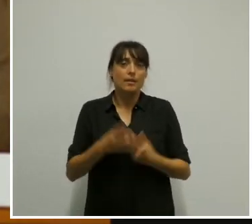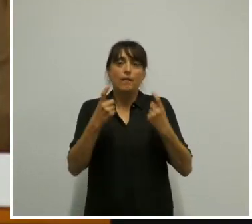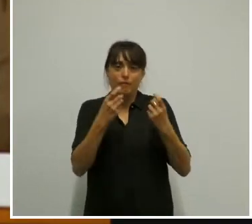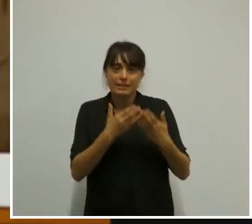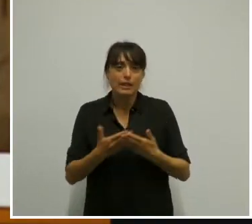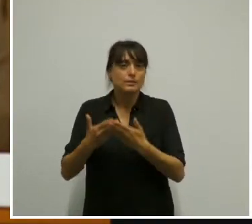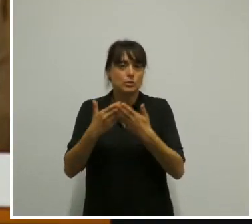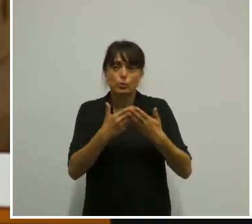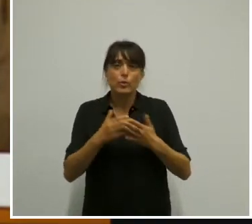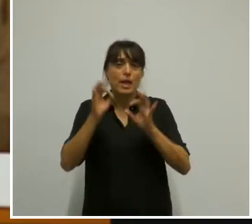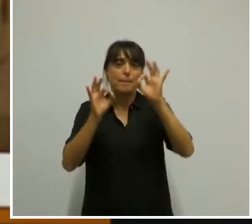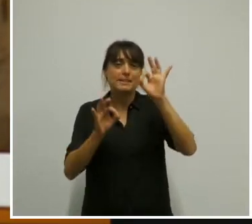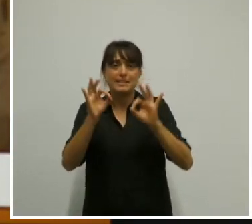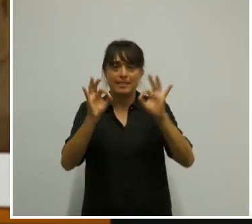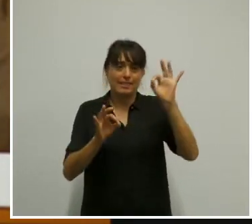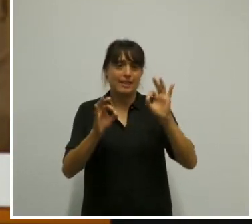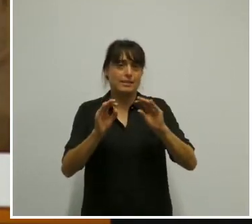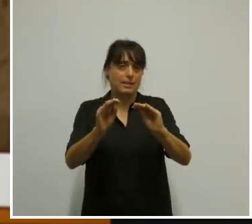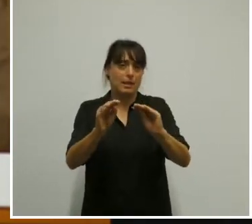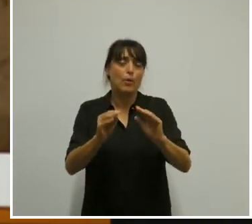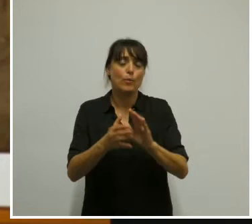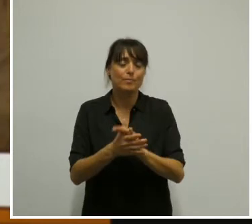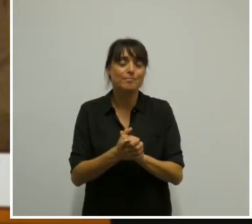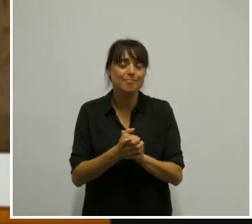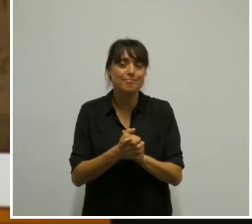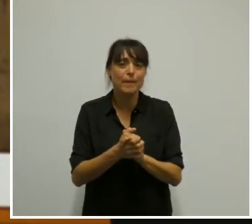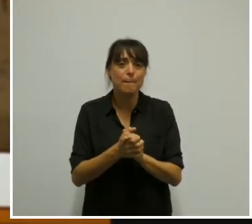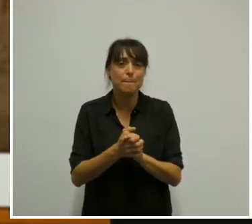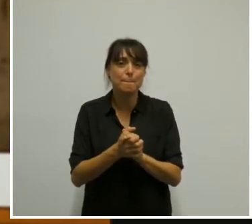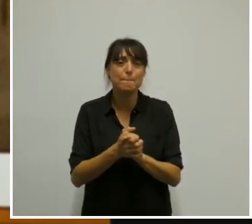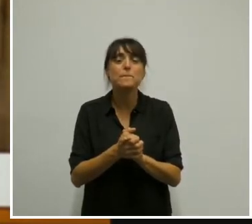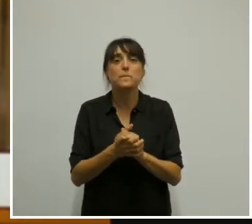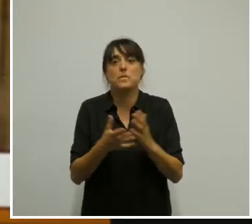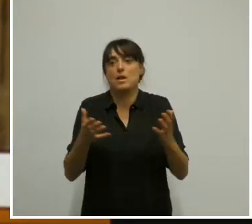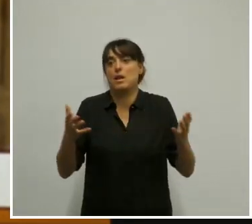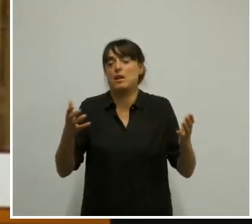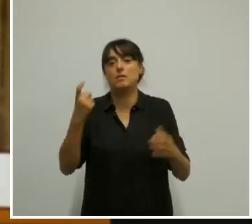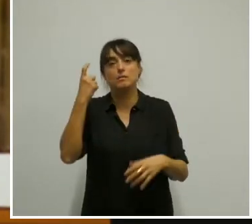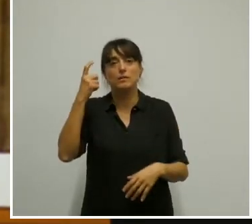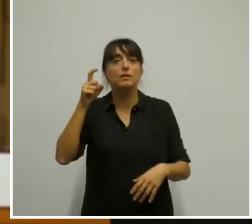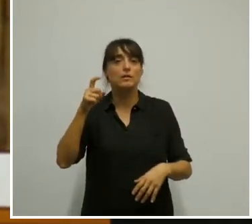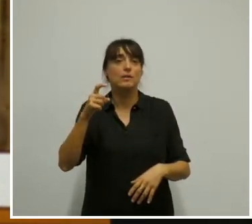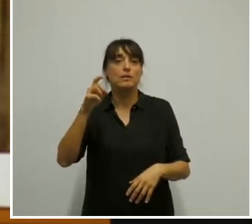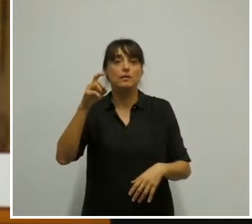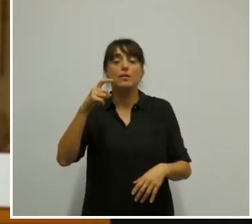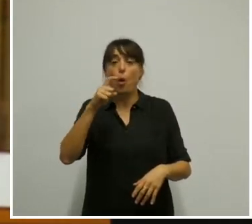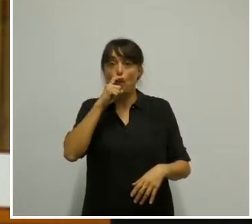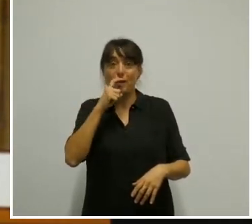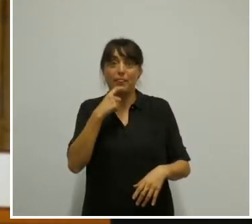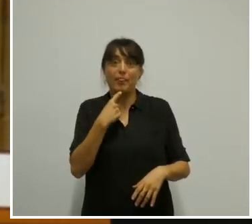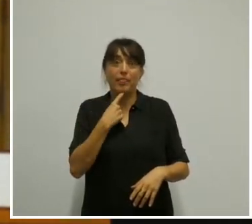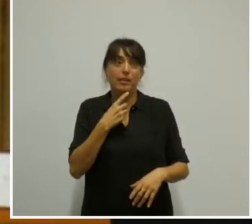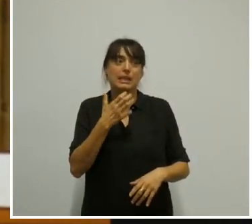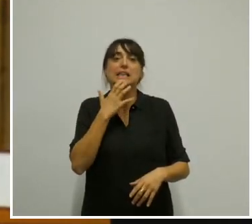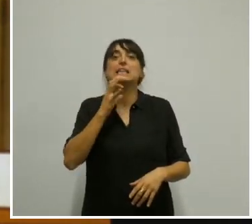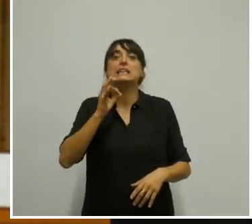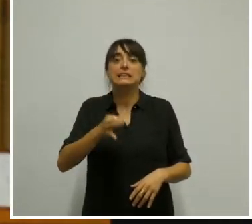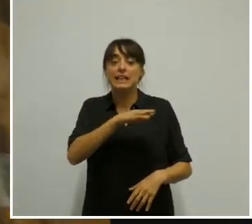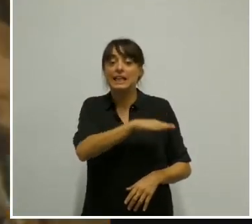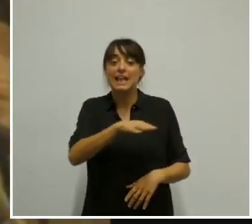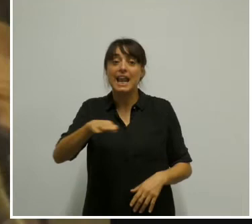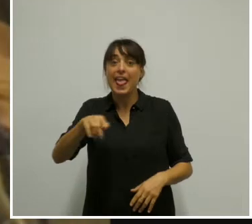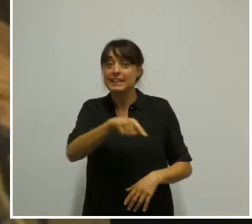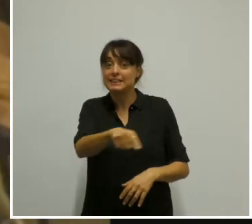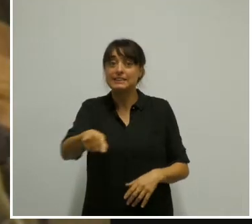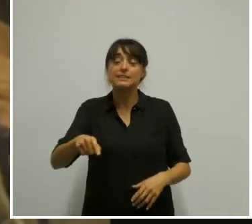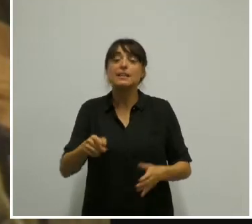el percentatge concret i podem donar... Sí, això sí que podem parlar. És una resolució que fa el departament. Passen per davant de tots. És a dir,